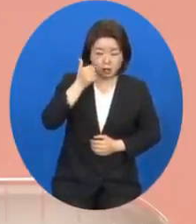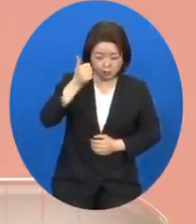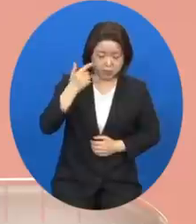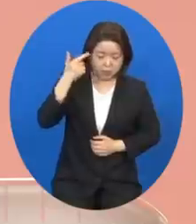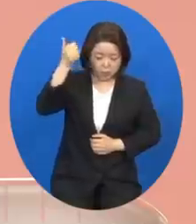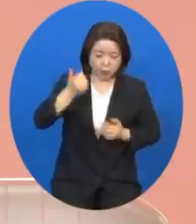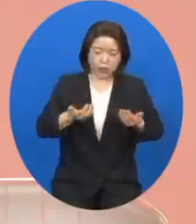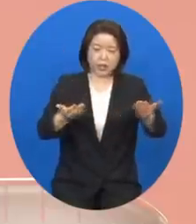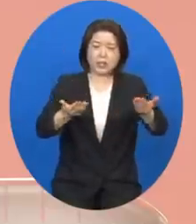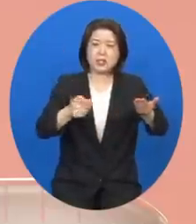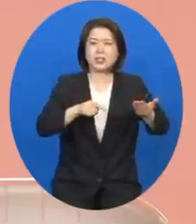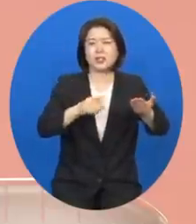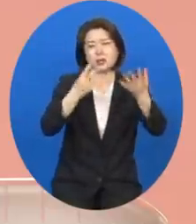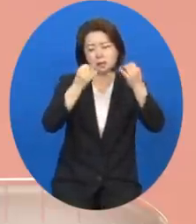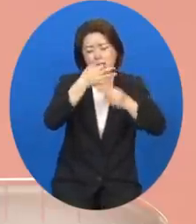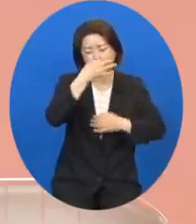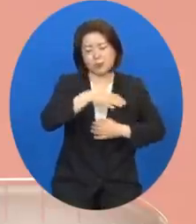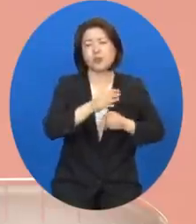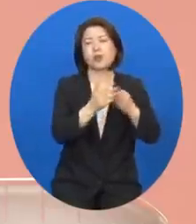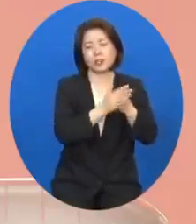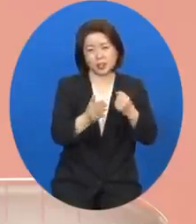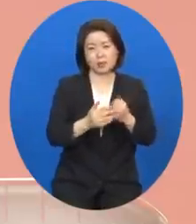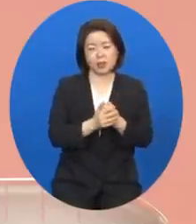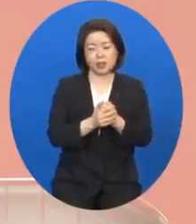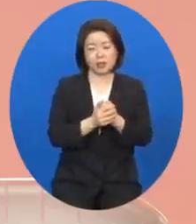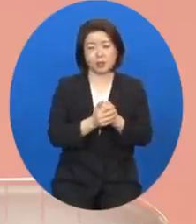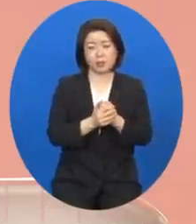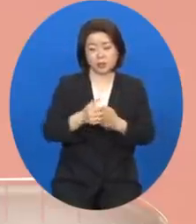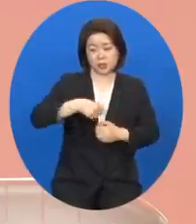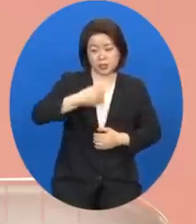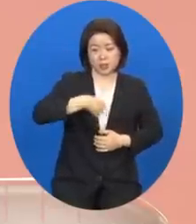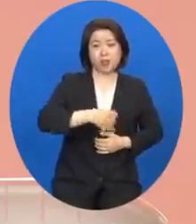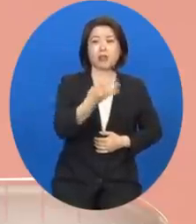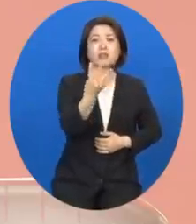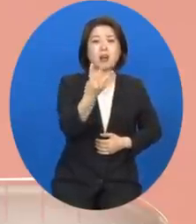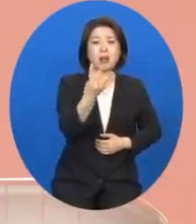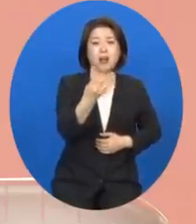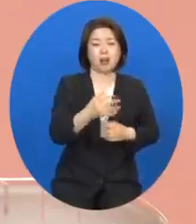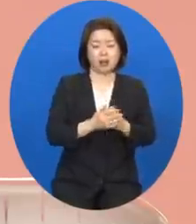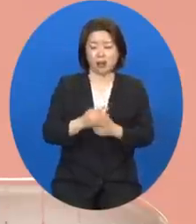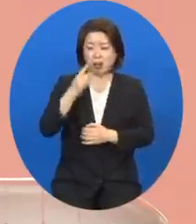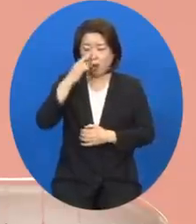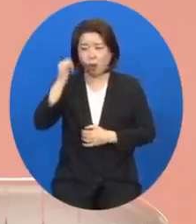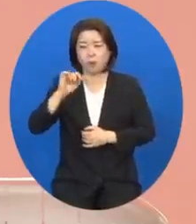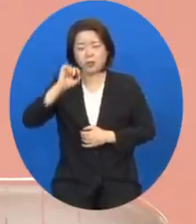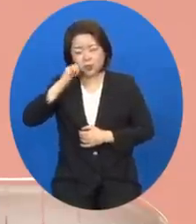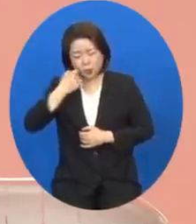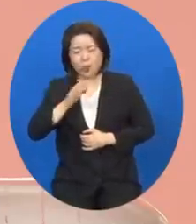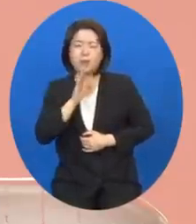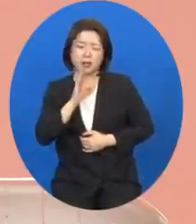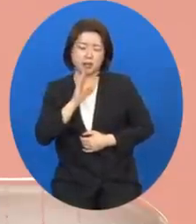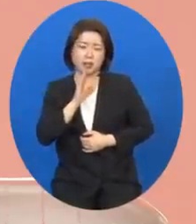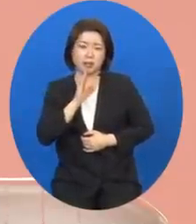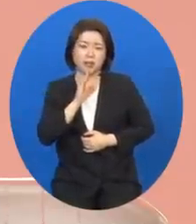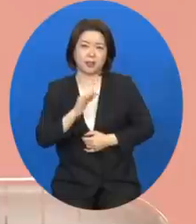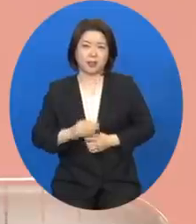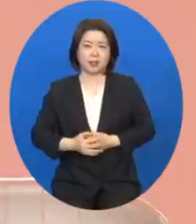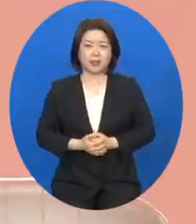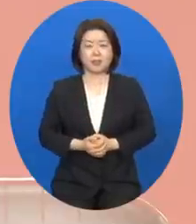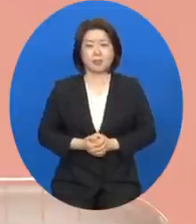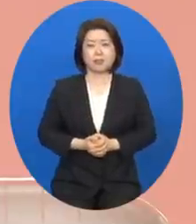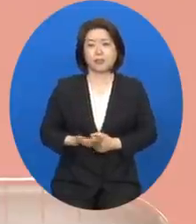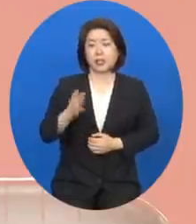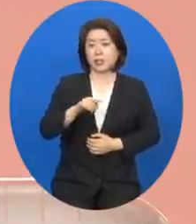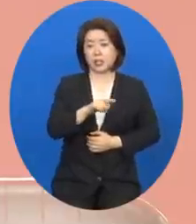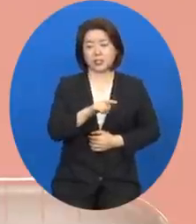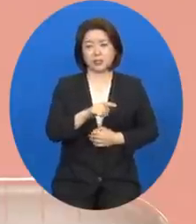힘드셨습니다. 저희 4남매예요. 어머님이 얼마나 어려우셨겠어요. 근데